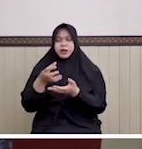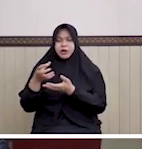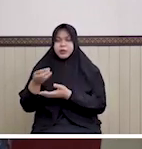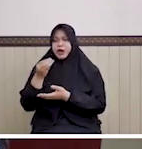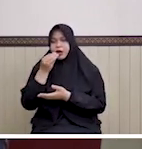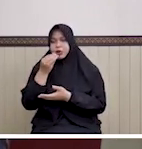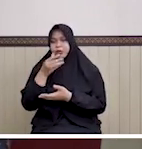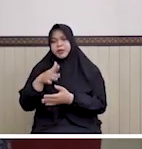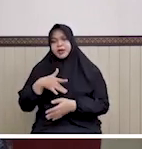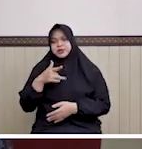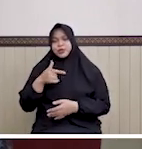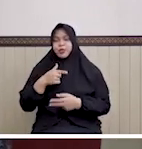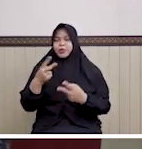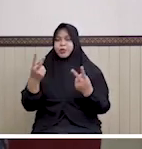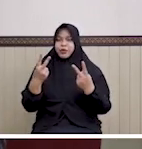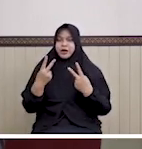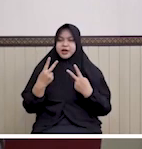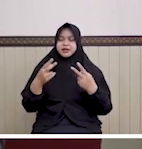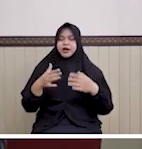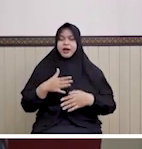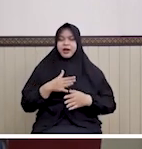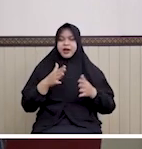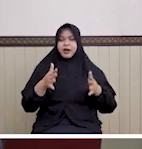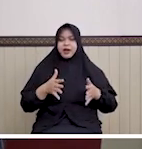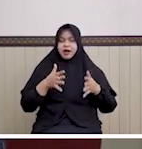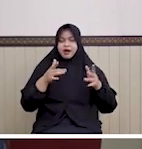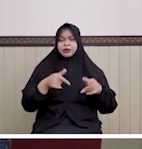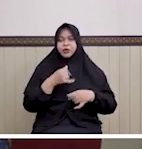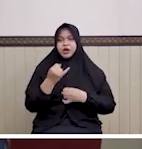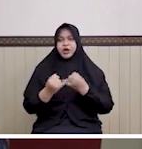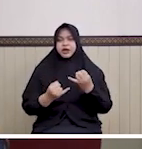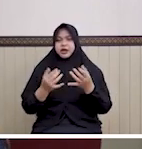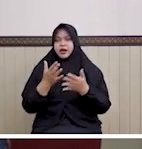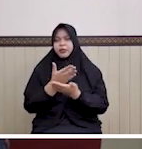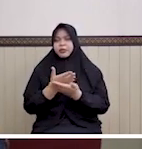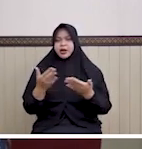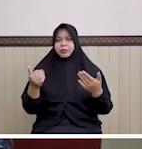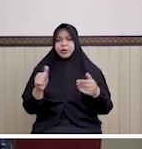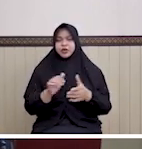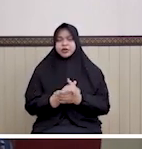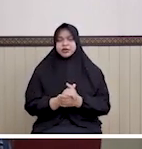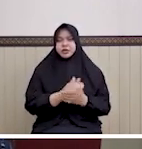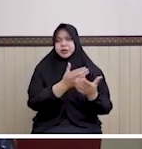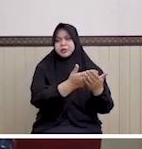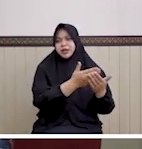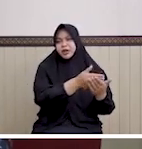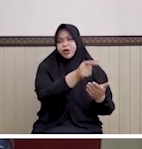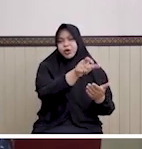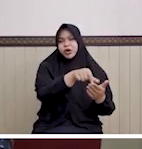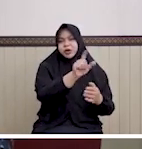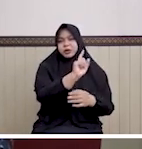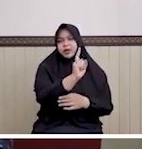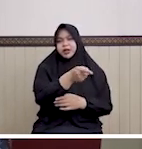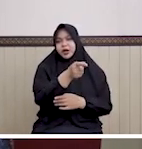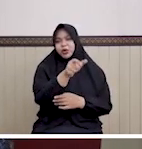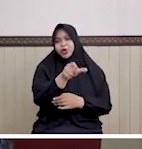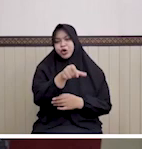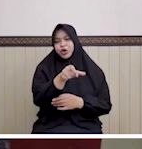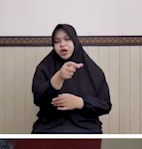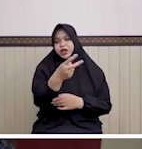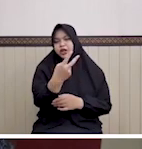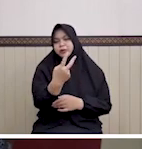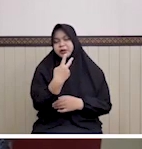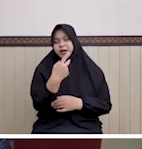makan merasa disayang Nia diperhatikan akhirnya apapun yang di diperintahkan oleh orang yang